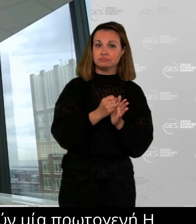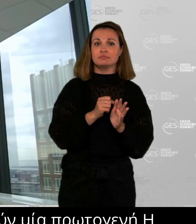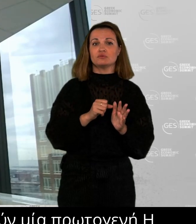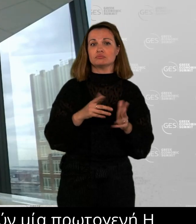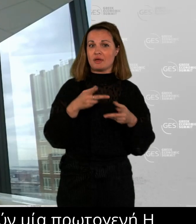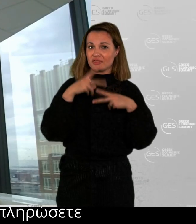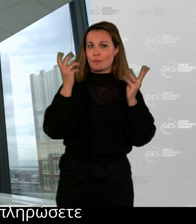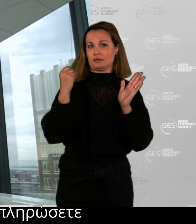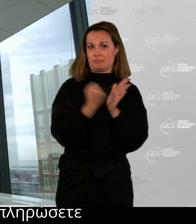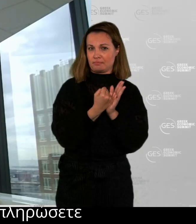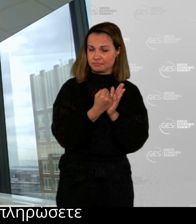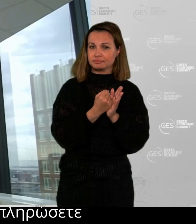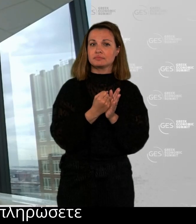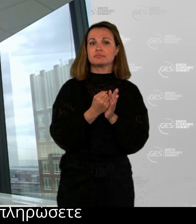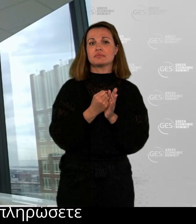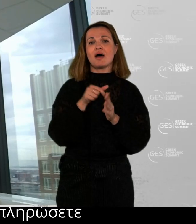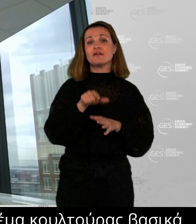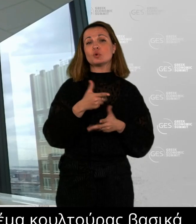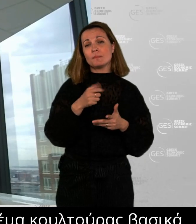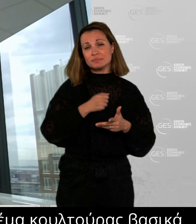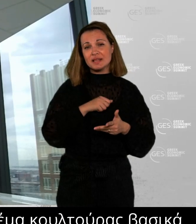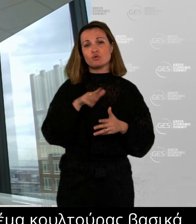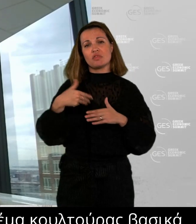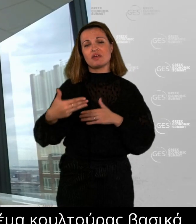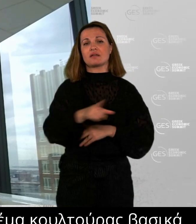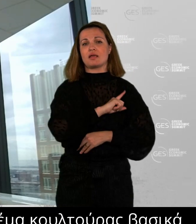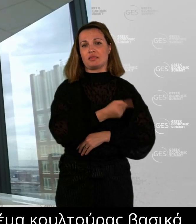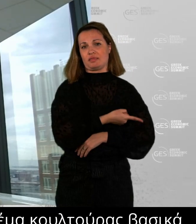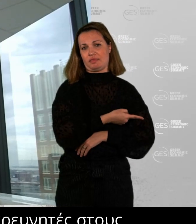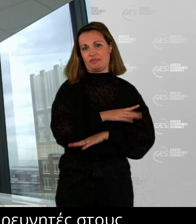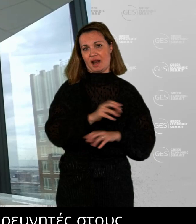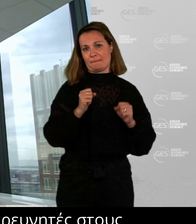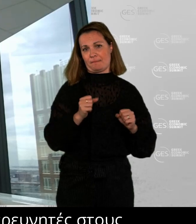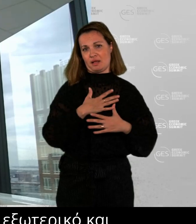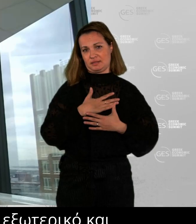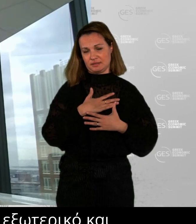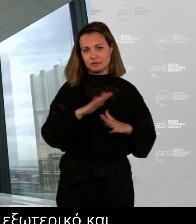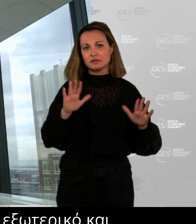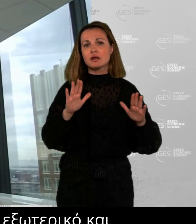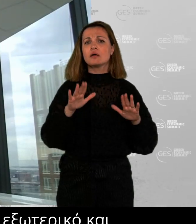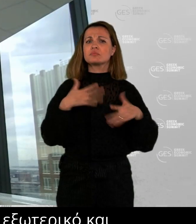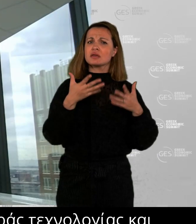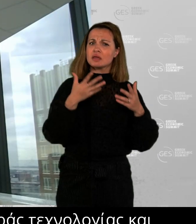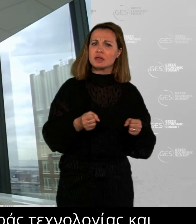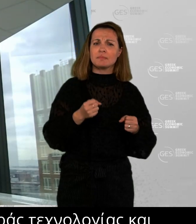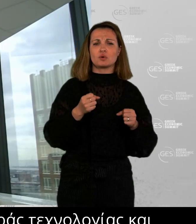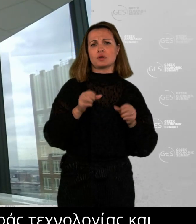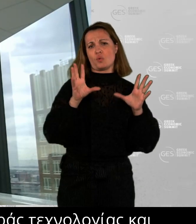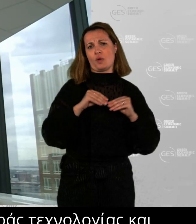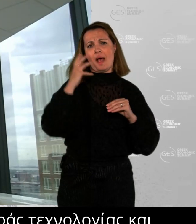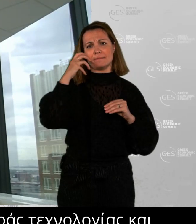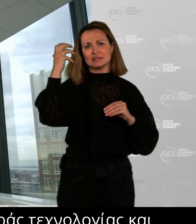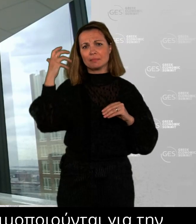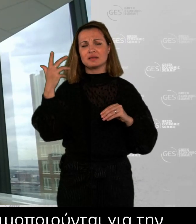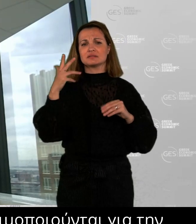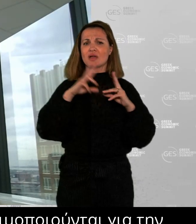δηλαδή να βγουν και τέτοια πράγματα, γιατί υπάρχουν πολλά spin-offs στις βιοτρικές επιστήμες, στις επιστήμες της έρευνας, στην